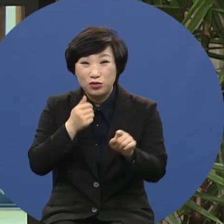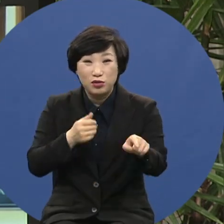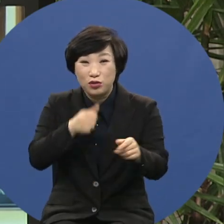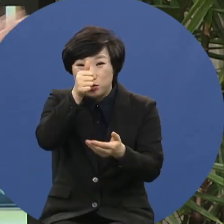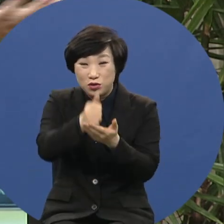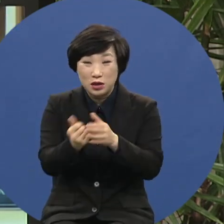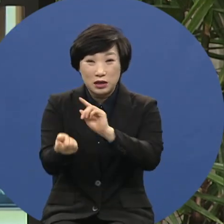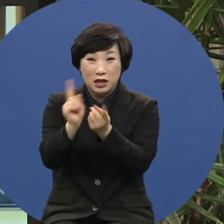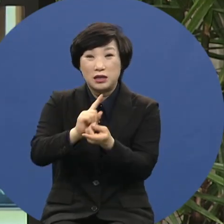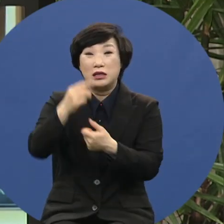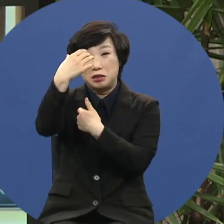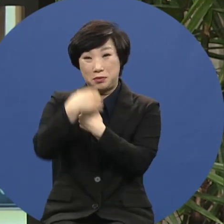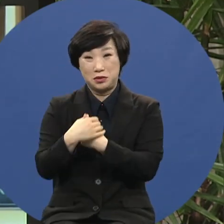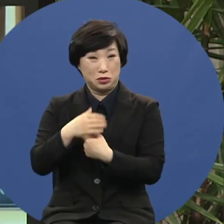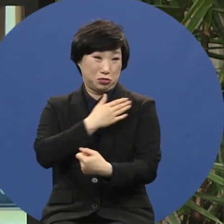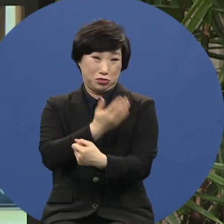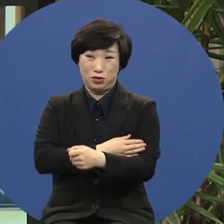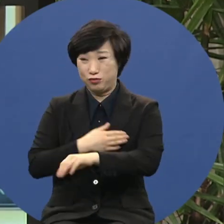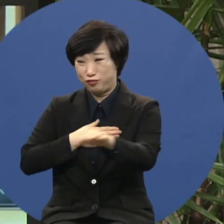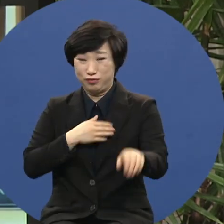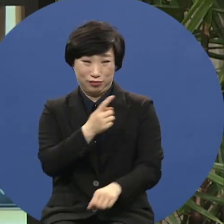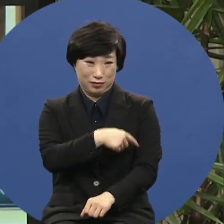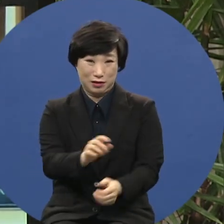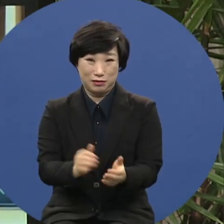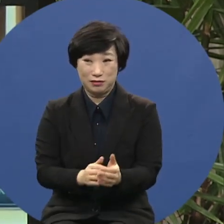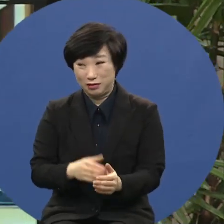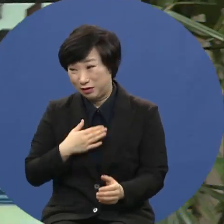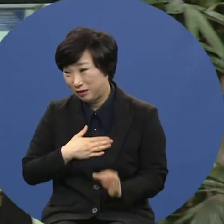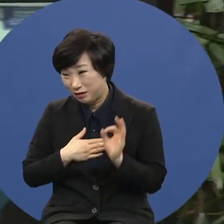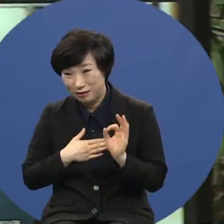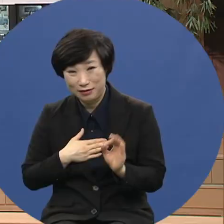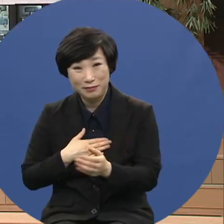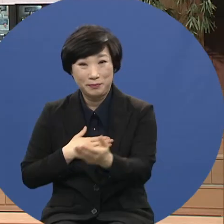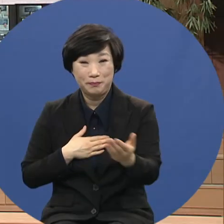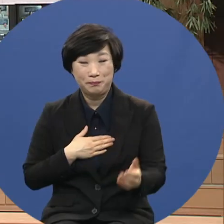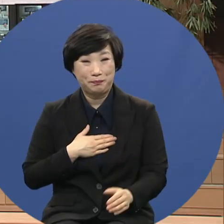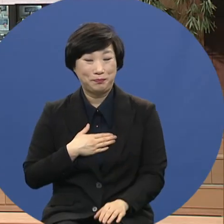짊어질 만한 능력도 없어. 무슨 말인지 아십니까?